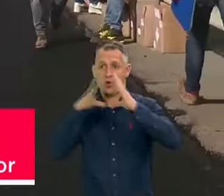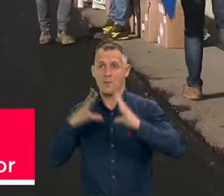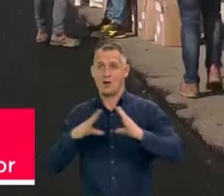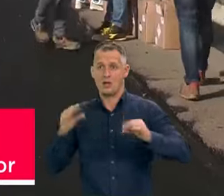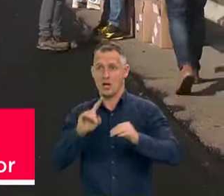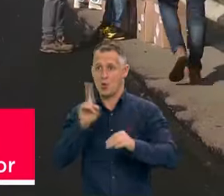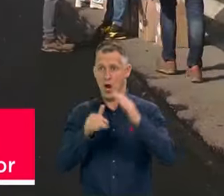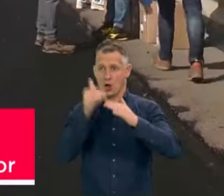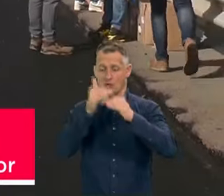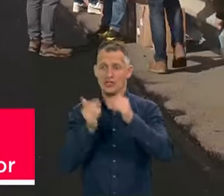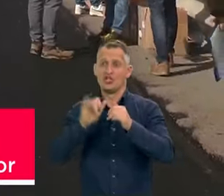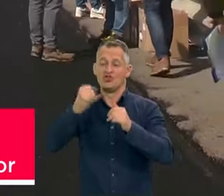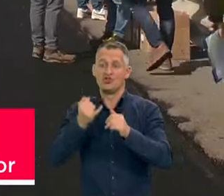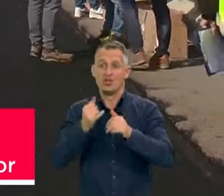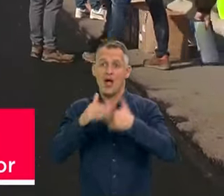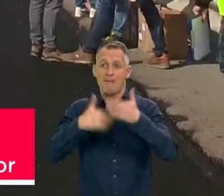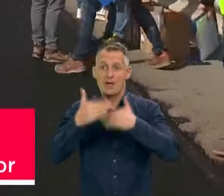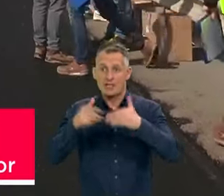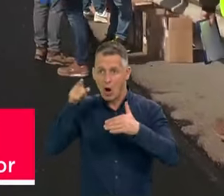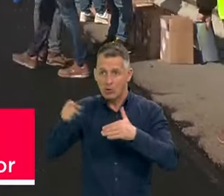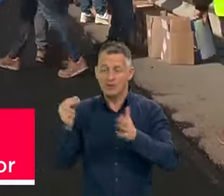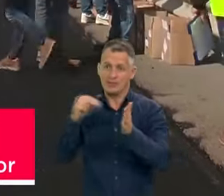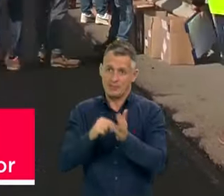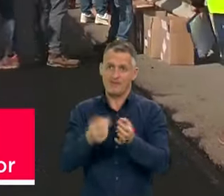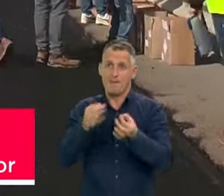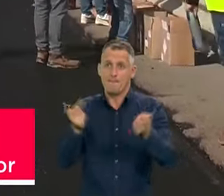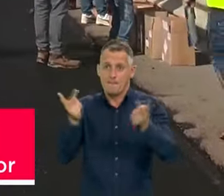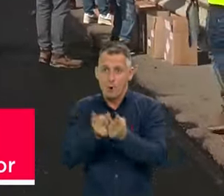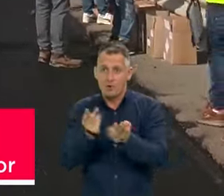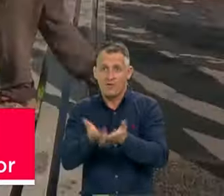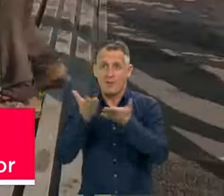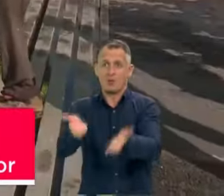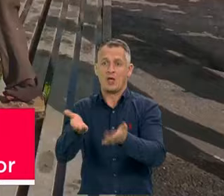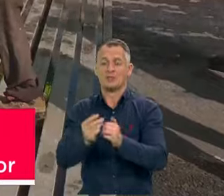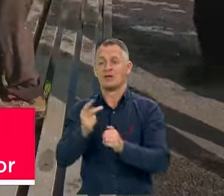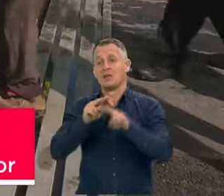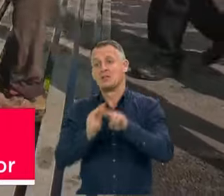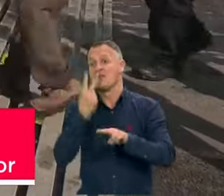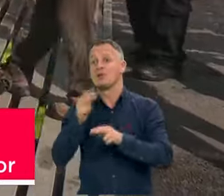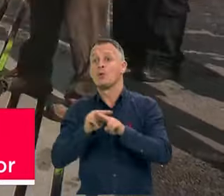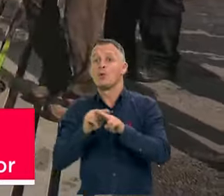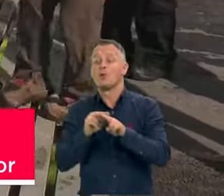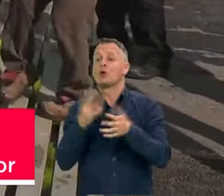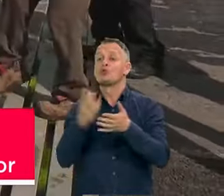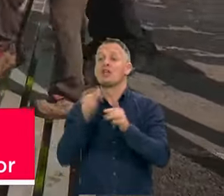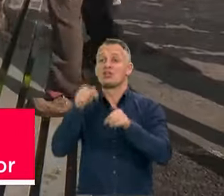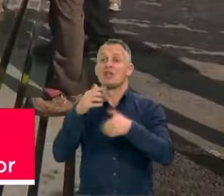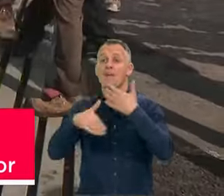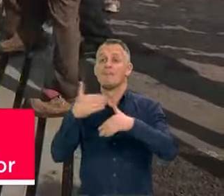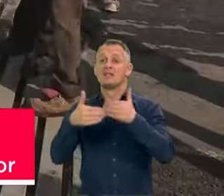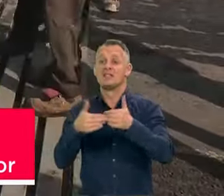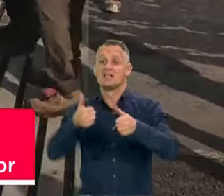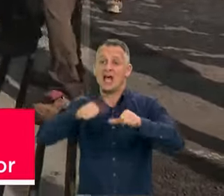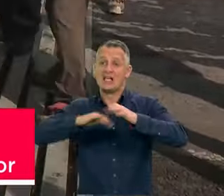atare și rețeta asfaltică trebuie să fie adaptată rămâne să vedem Și cum se va comporta această formulă ce